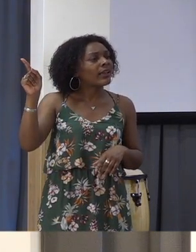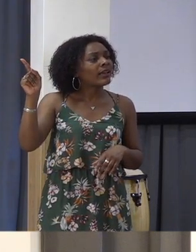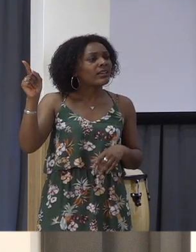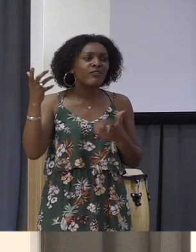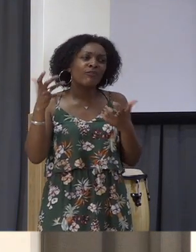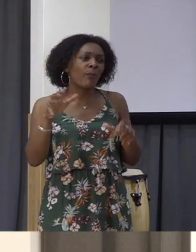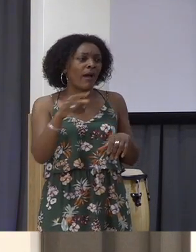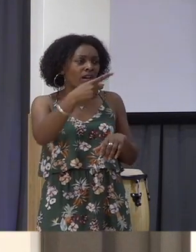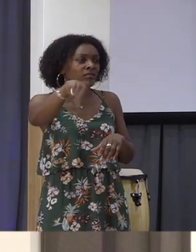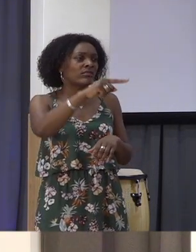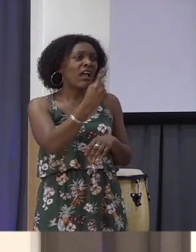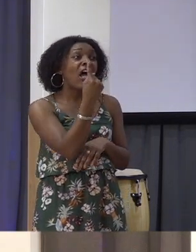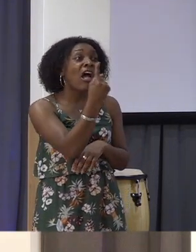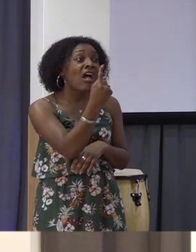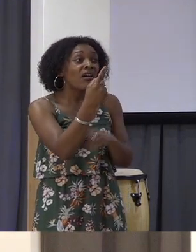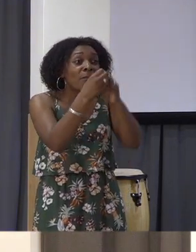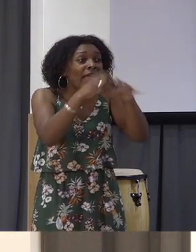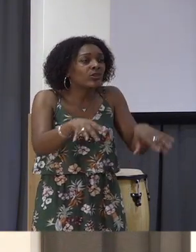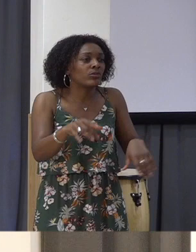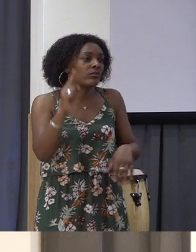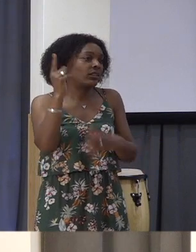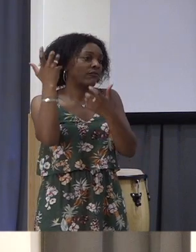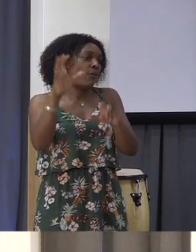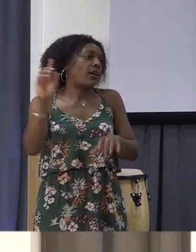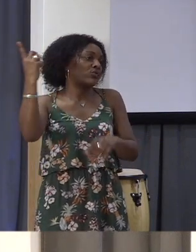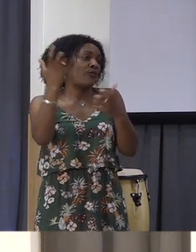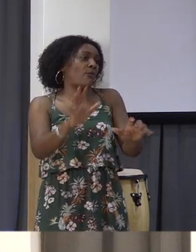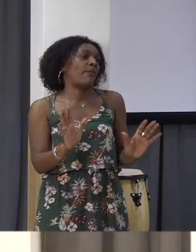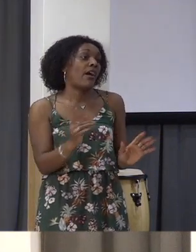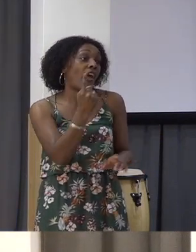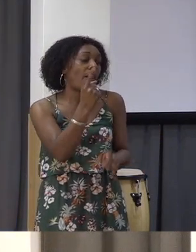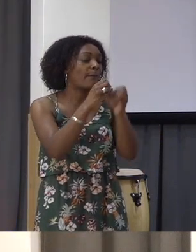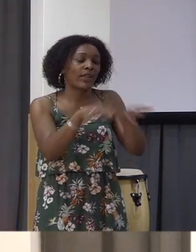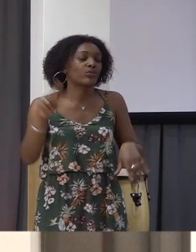perde un seul de ses petits. »